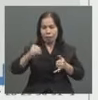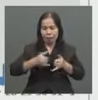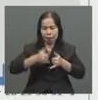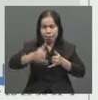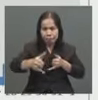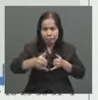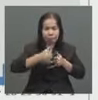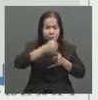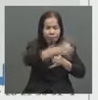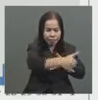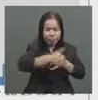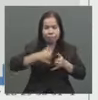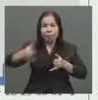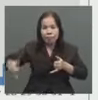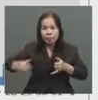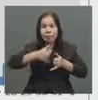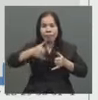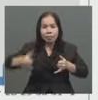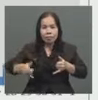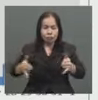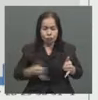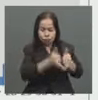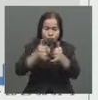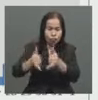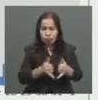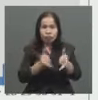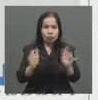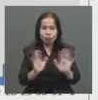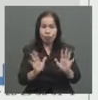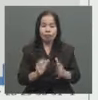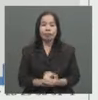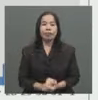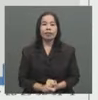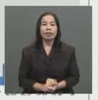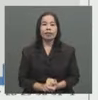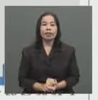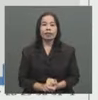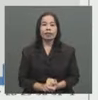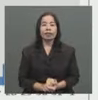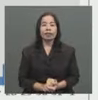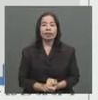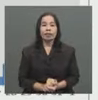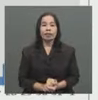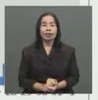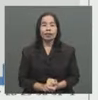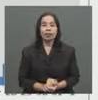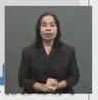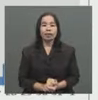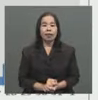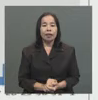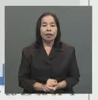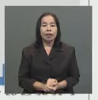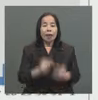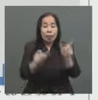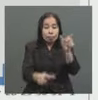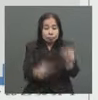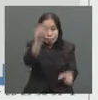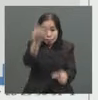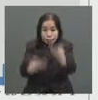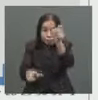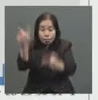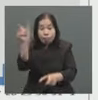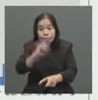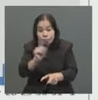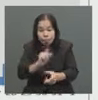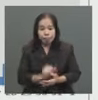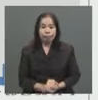อยู่ด้วยนะครับตรงนี้มีความสำคัญอย่างยิ่งนะครับขณะเดียวกันมาดูแผนภูมิข้างล่างก็คือ